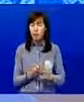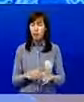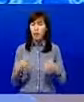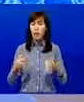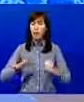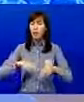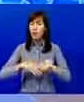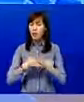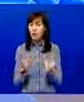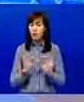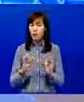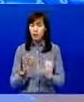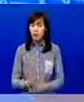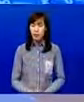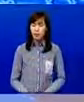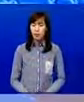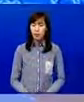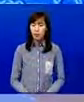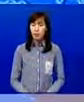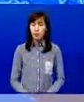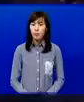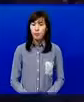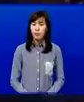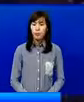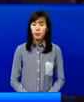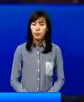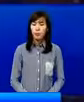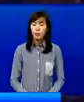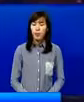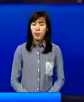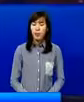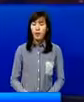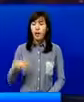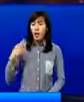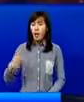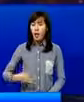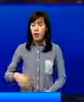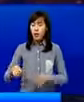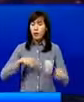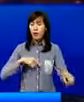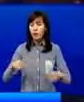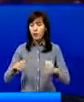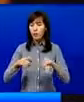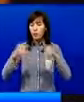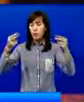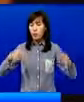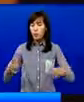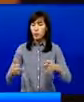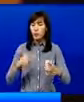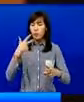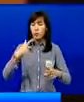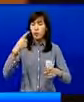өзгеде жаналықтар спорт топтамасында толығырақ. Франс футбол журналы тағайындайтын айтулы жүлдеге